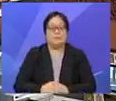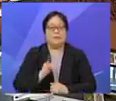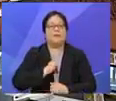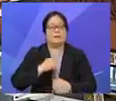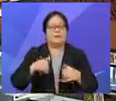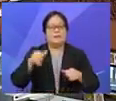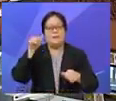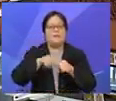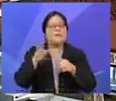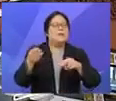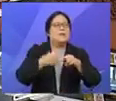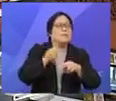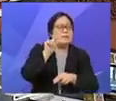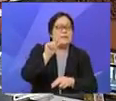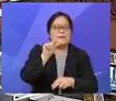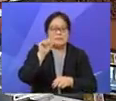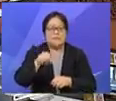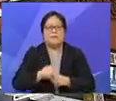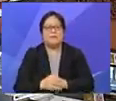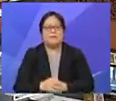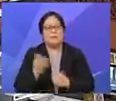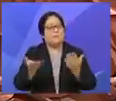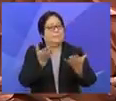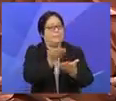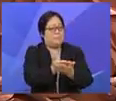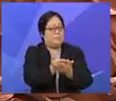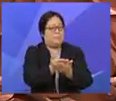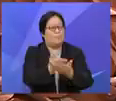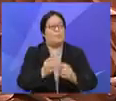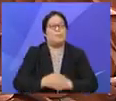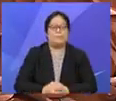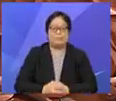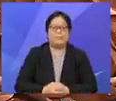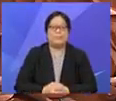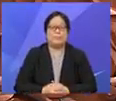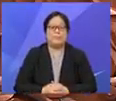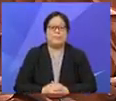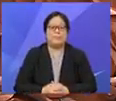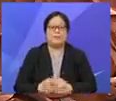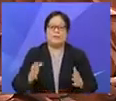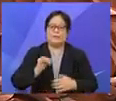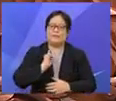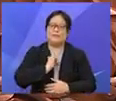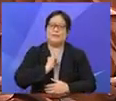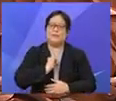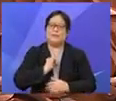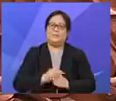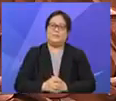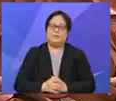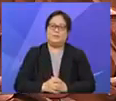yang baru kita tandatangani semalam kita cukup yakin semua PH Diantara